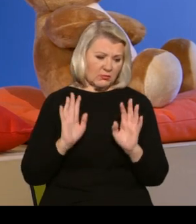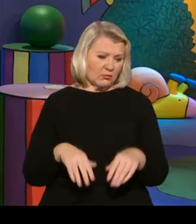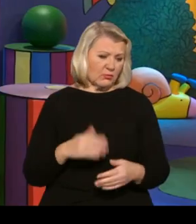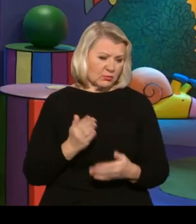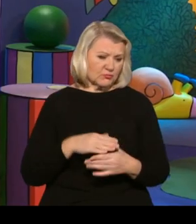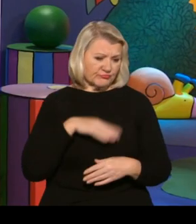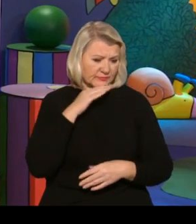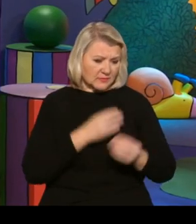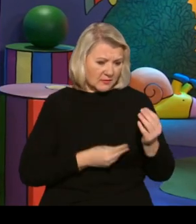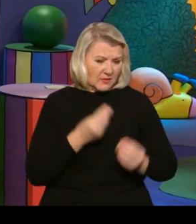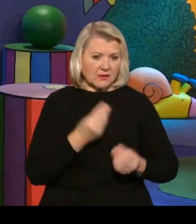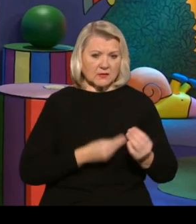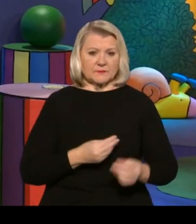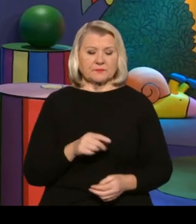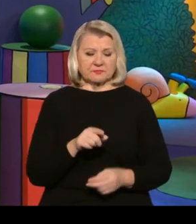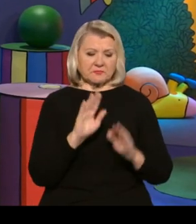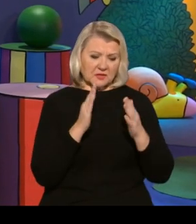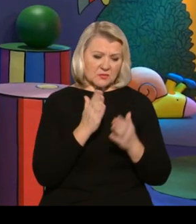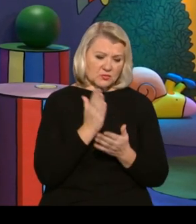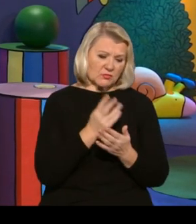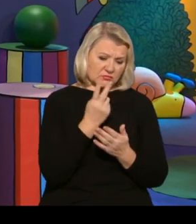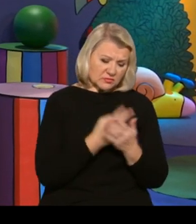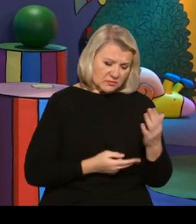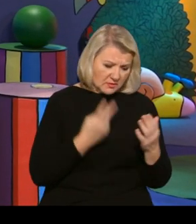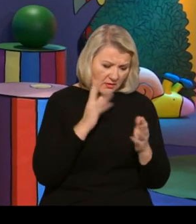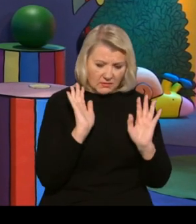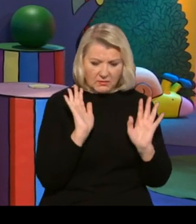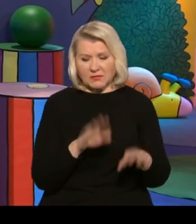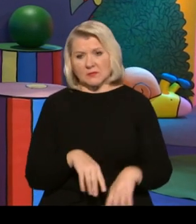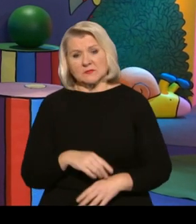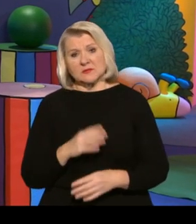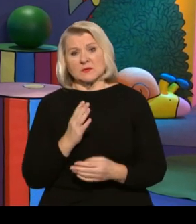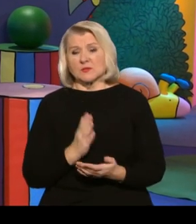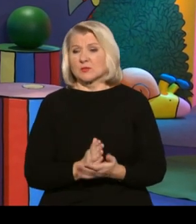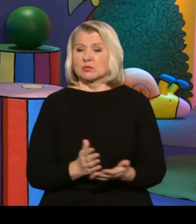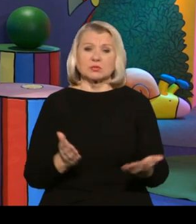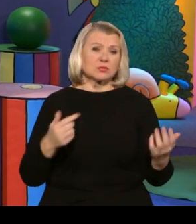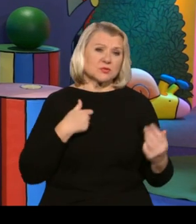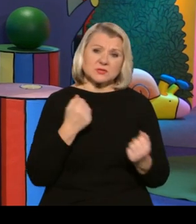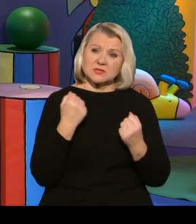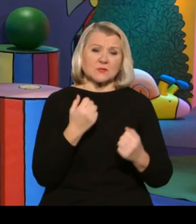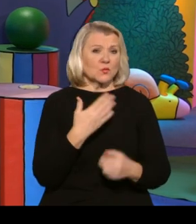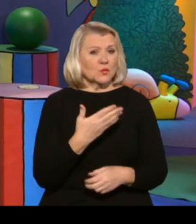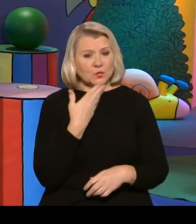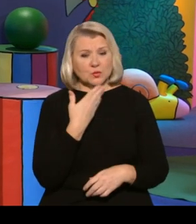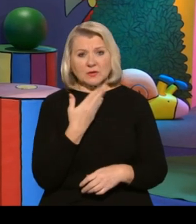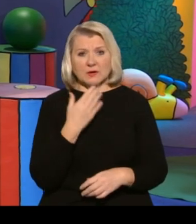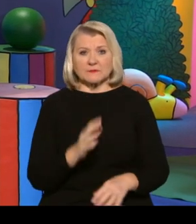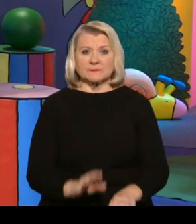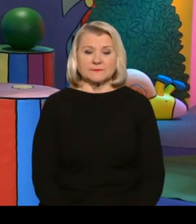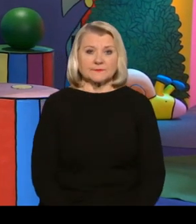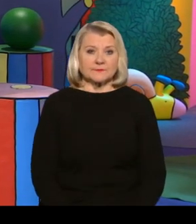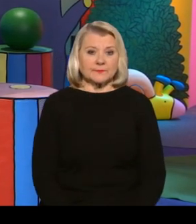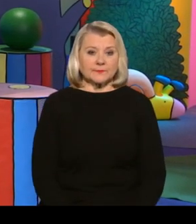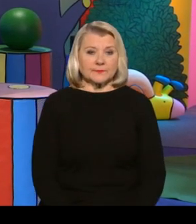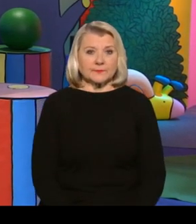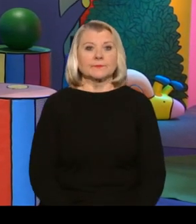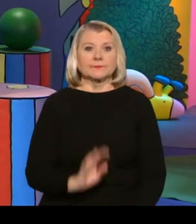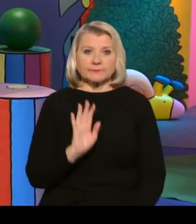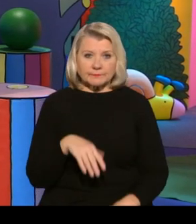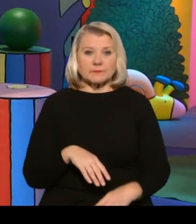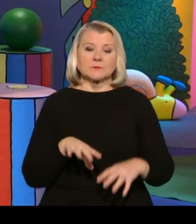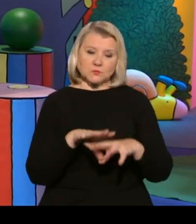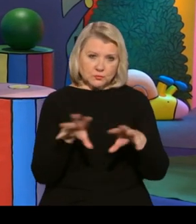tu knížku už znám taky, ach jo, já se nudím. Víte co, budeme se